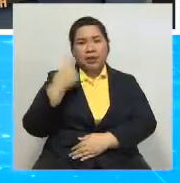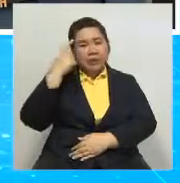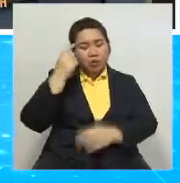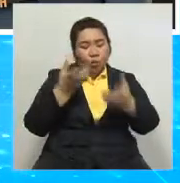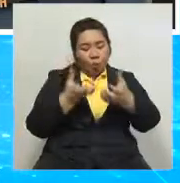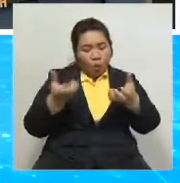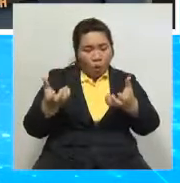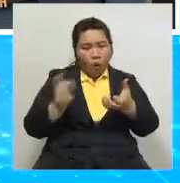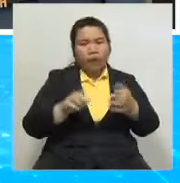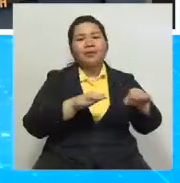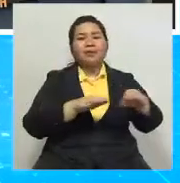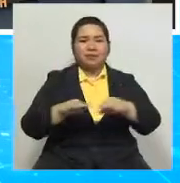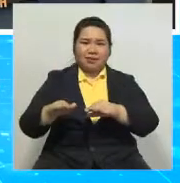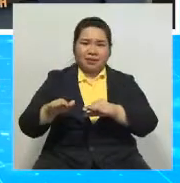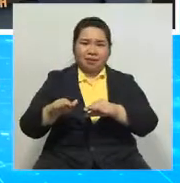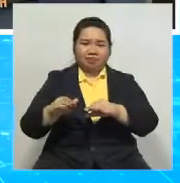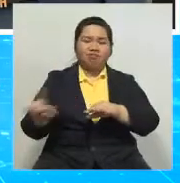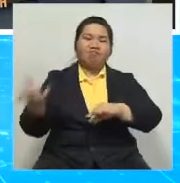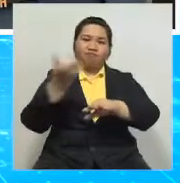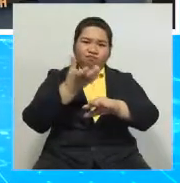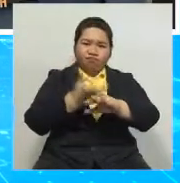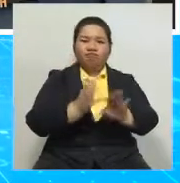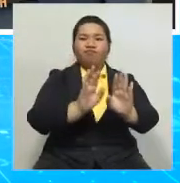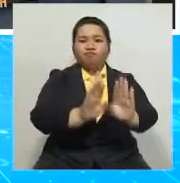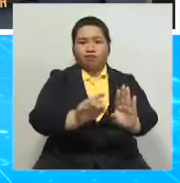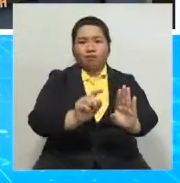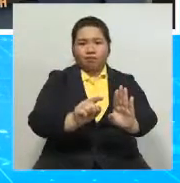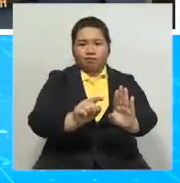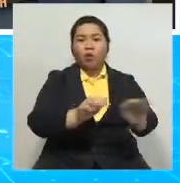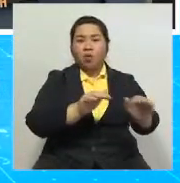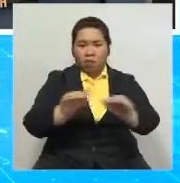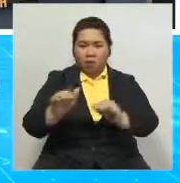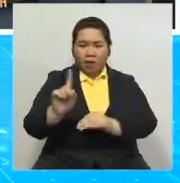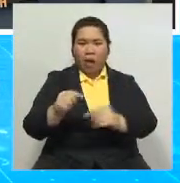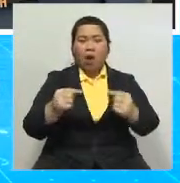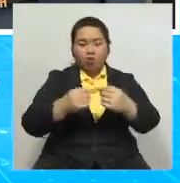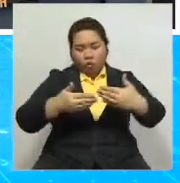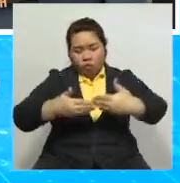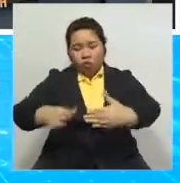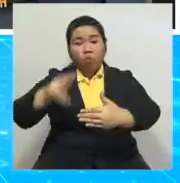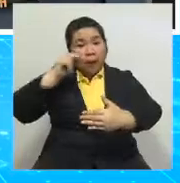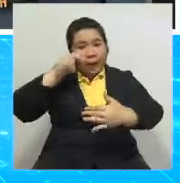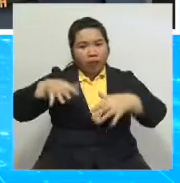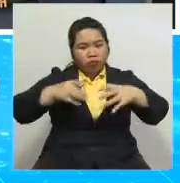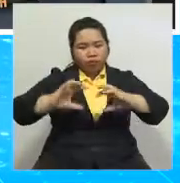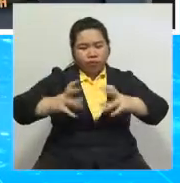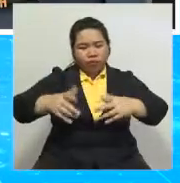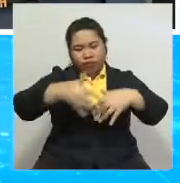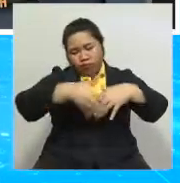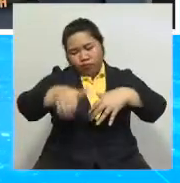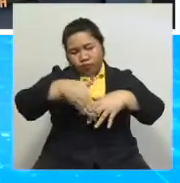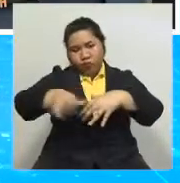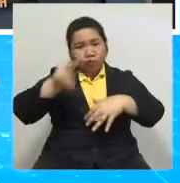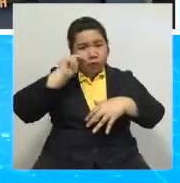ไม้เครื่องมือเนี่ยไปนะครับไปเตรียมตั้งรับไว้ตรงนั้นนะครับอย่างเช่นเครื่องผักดันน้ำต่างๆนะครับเพื่อจะเร่งการระบายน้ำนะ